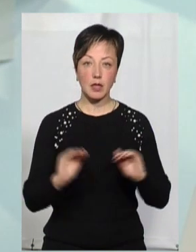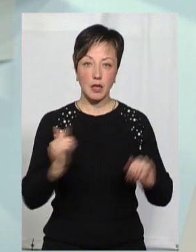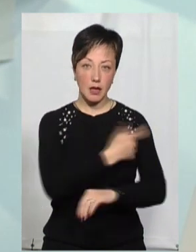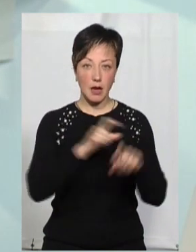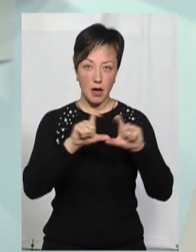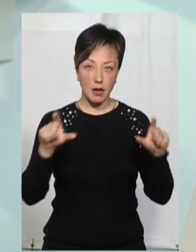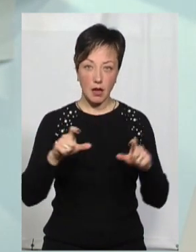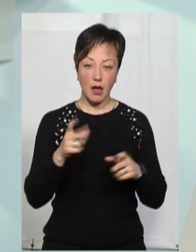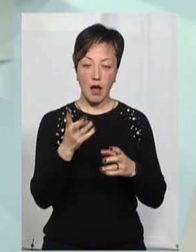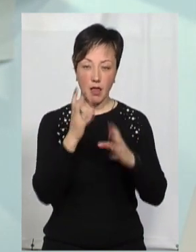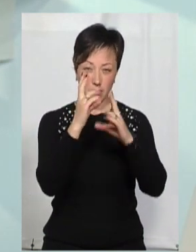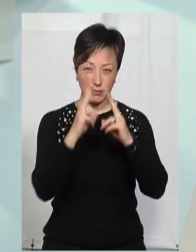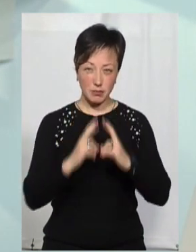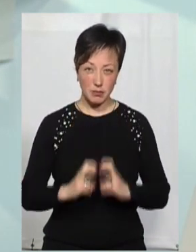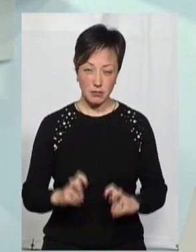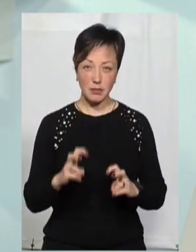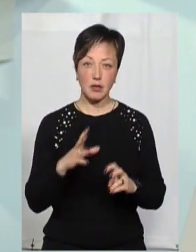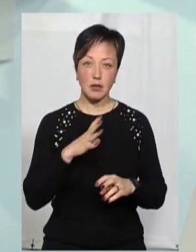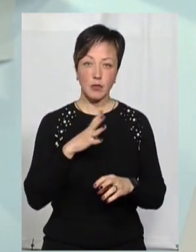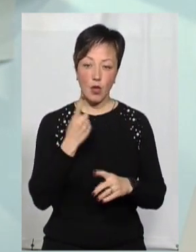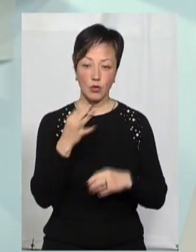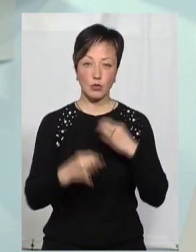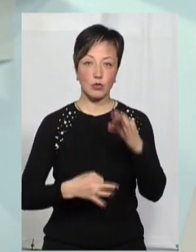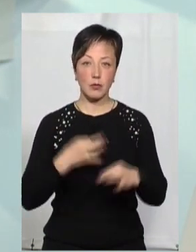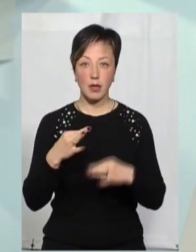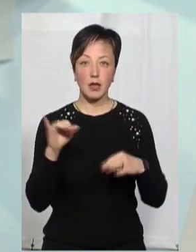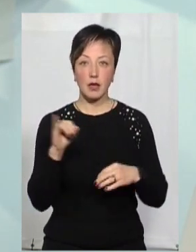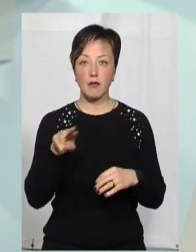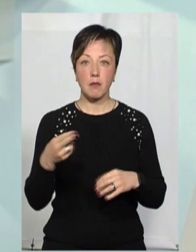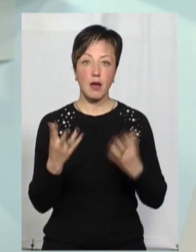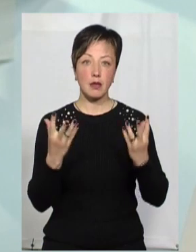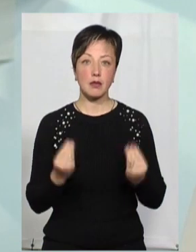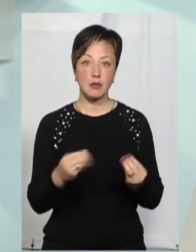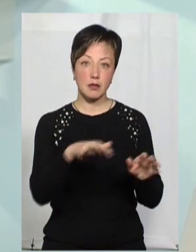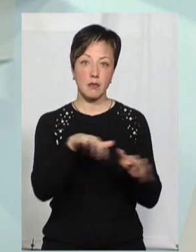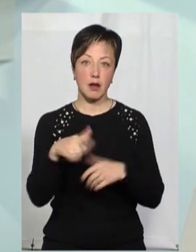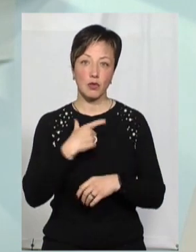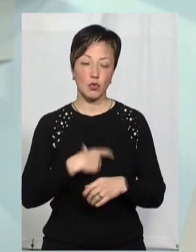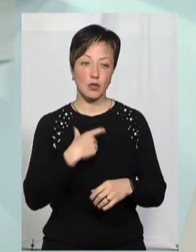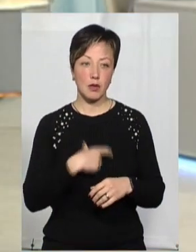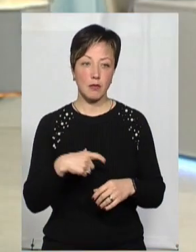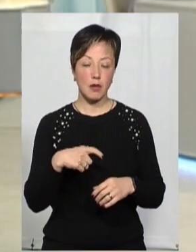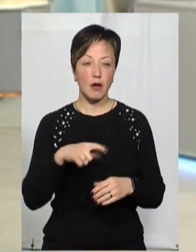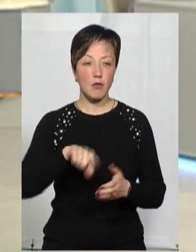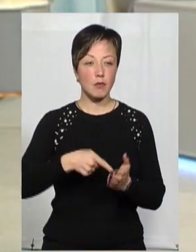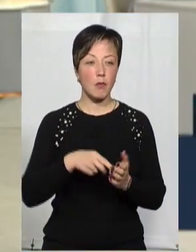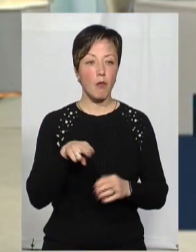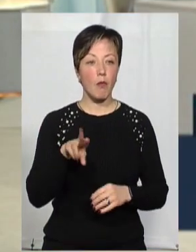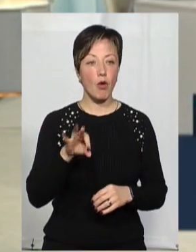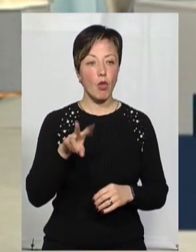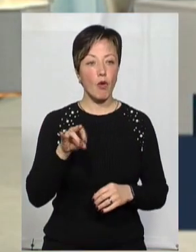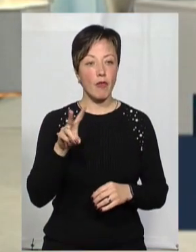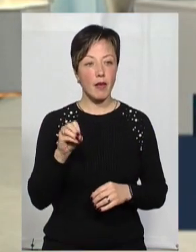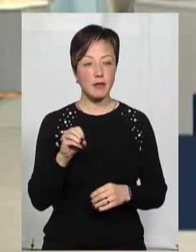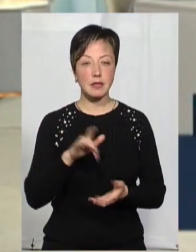лікарні, там взяли всі аналізи, їх там тримали добу, і у п'ятницю ми забрали їх до себе у полонне, в центр.